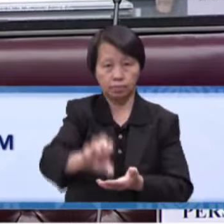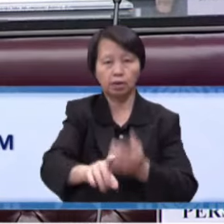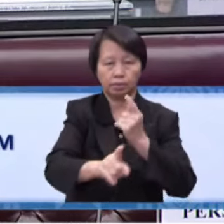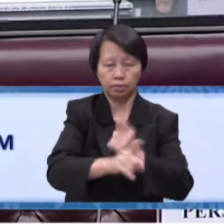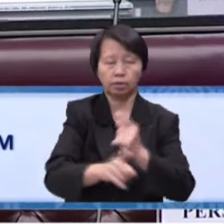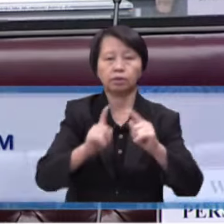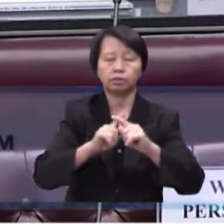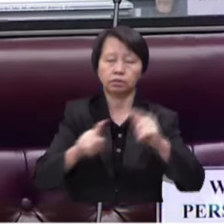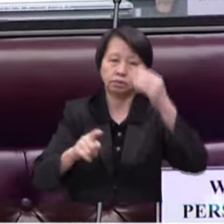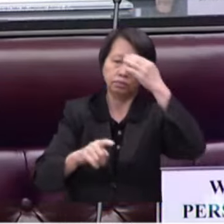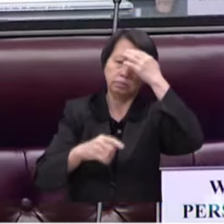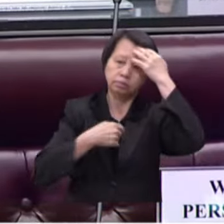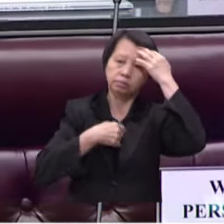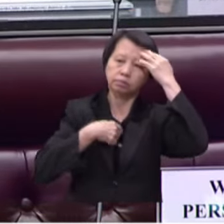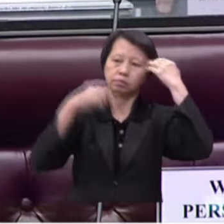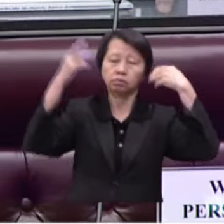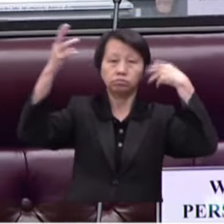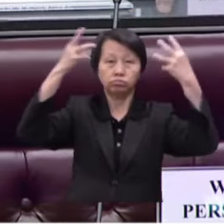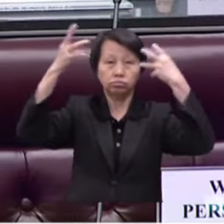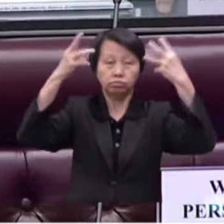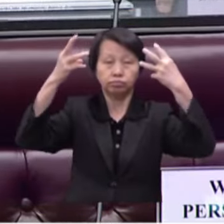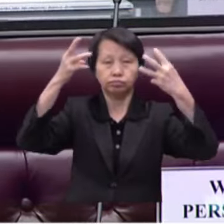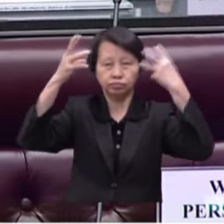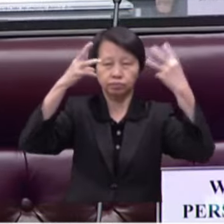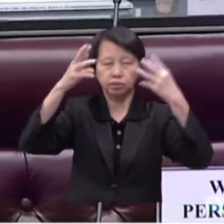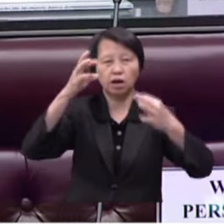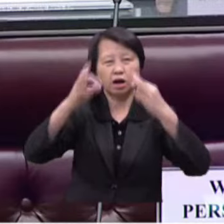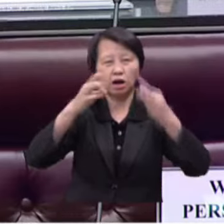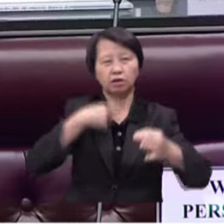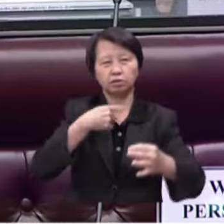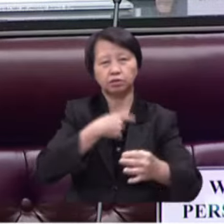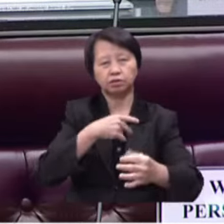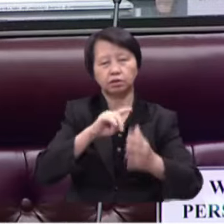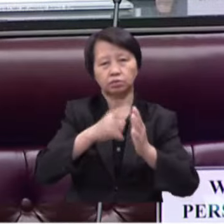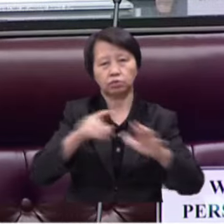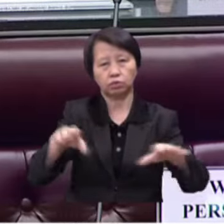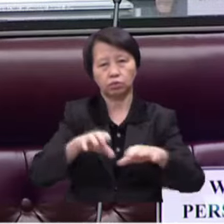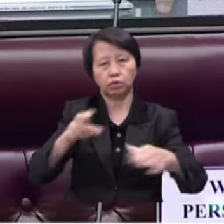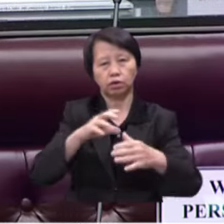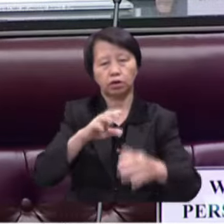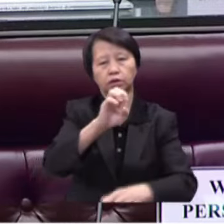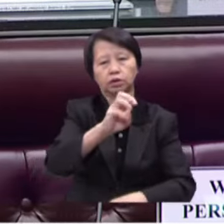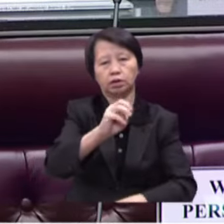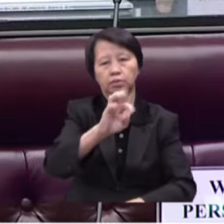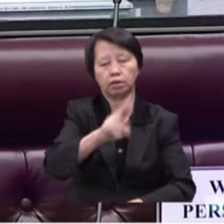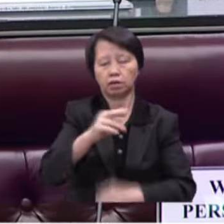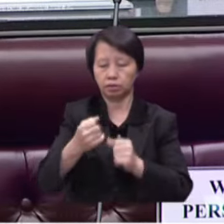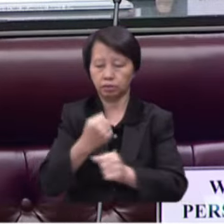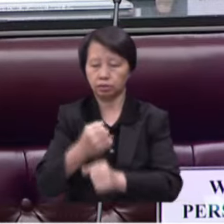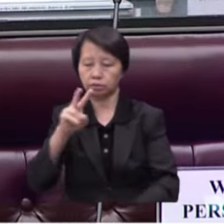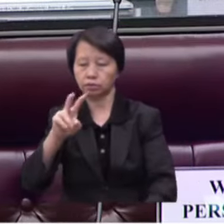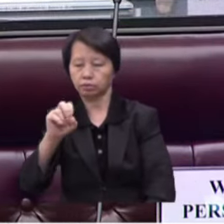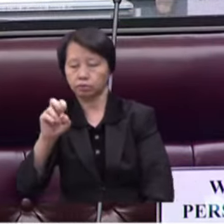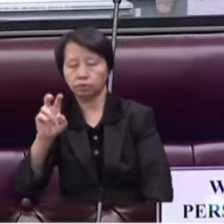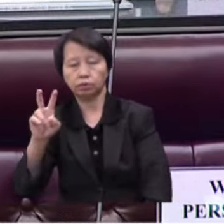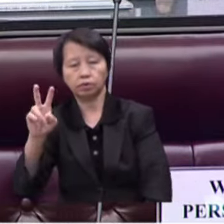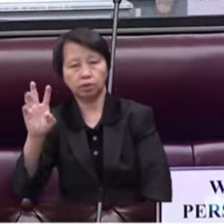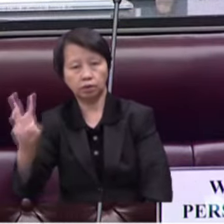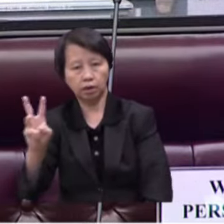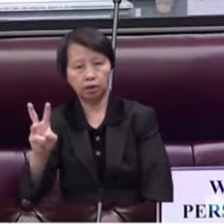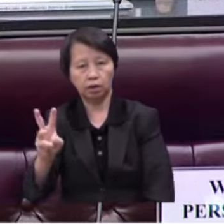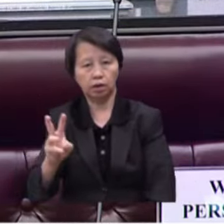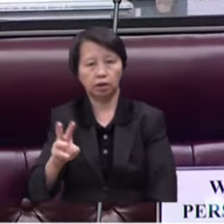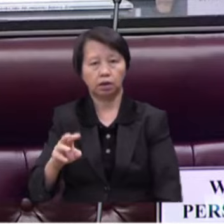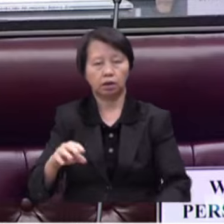begitu sekiannya kita hanya mulai melaksanakan Project yamar pada tahun 2026 sektor